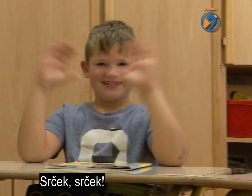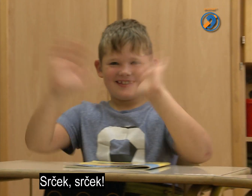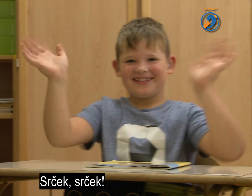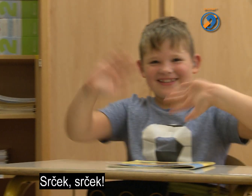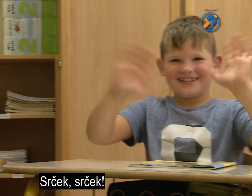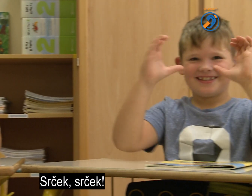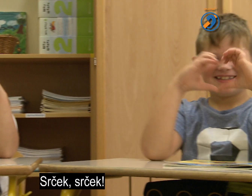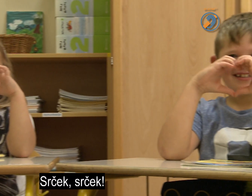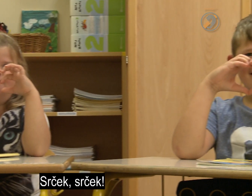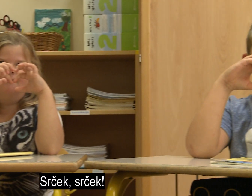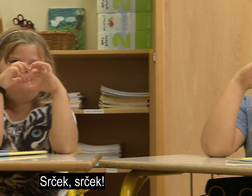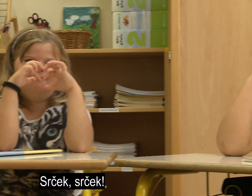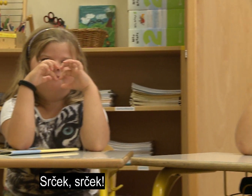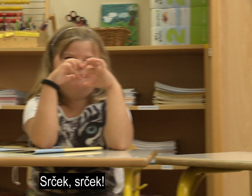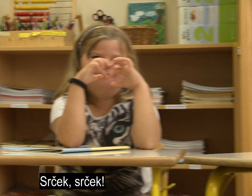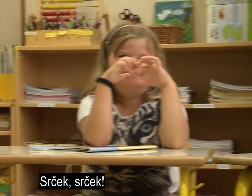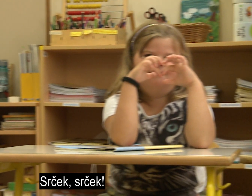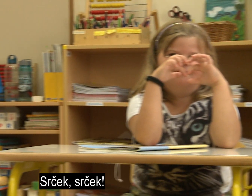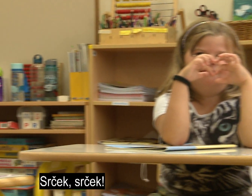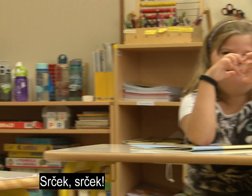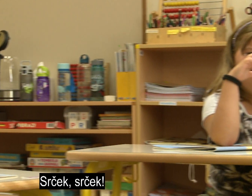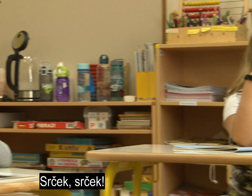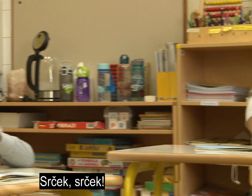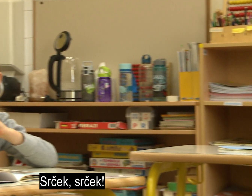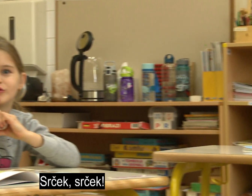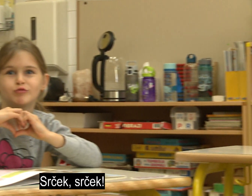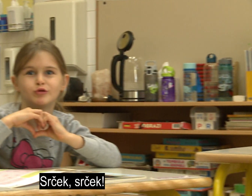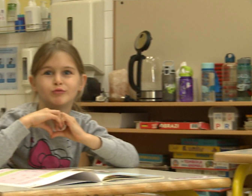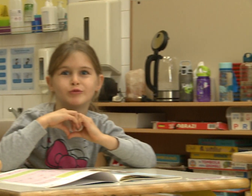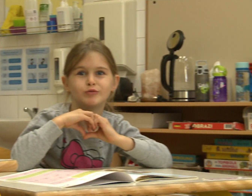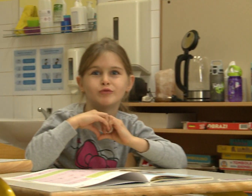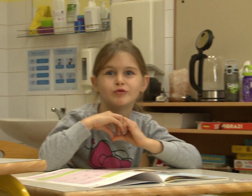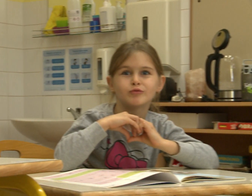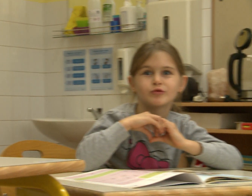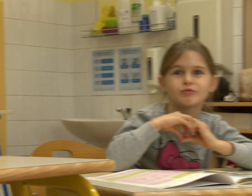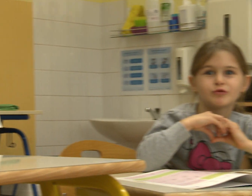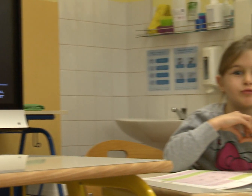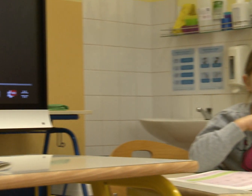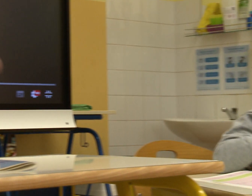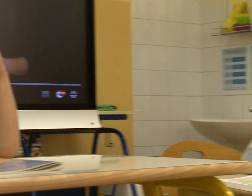Srček, srček. Srček?